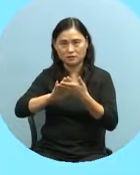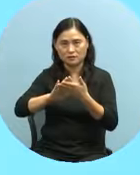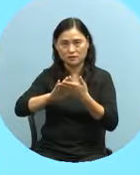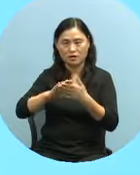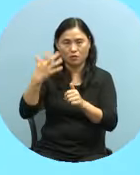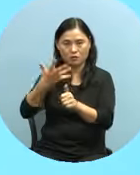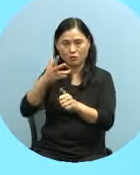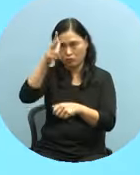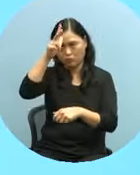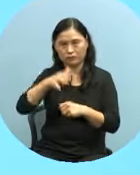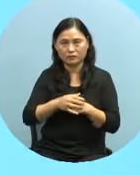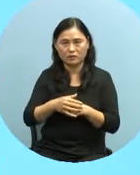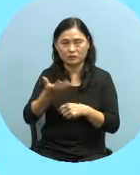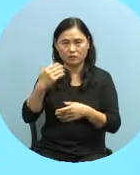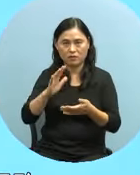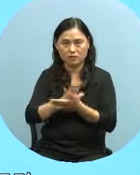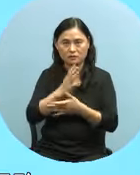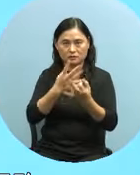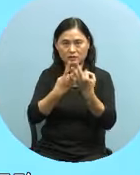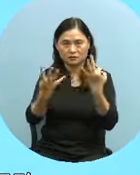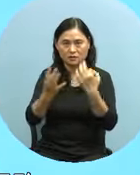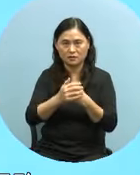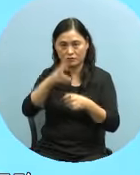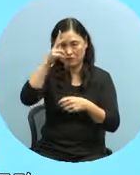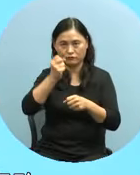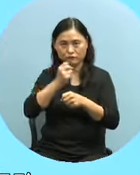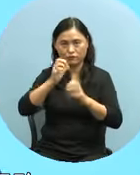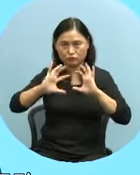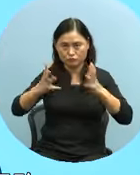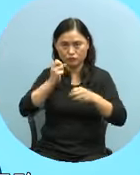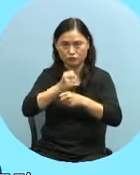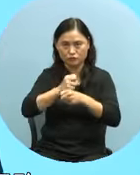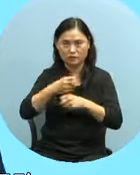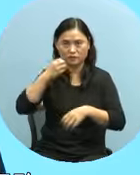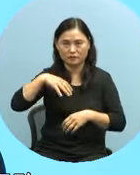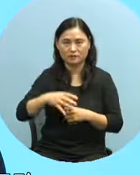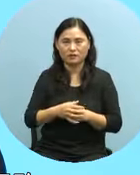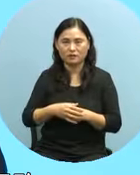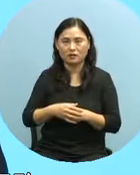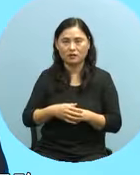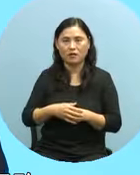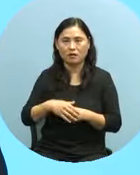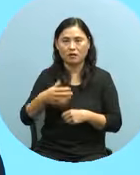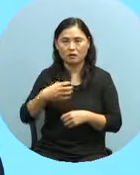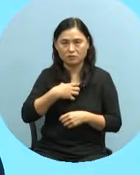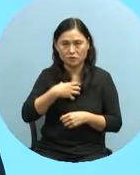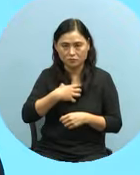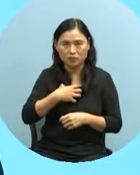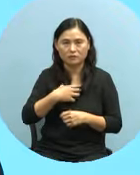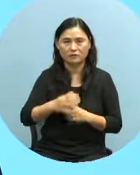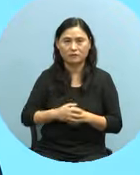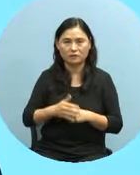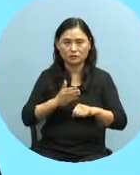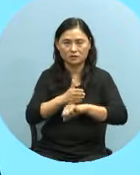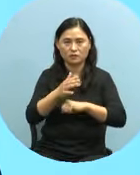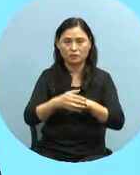治委任官員。過去34年在政府團隊工作的經驗，讓我充分感受